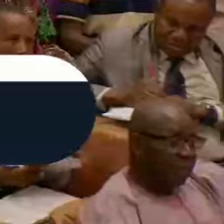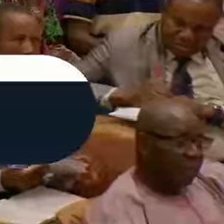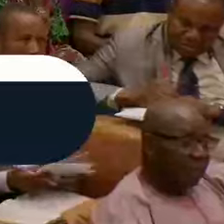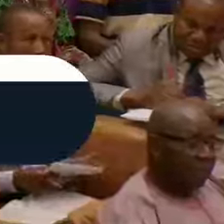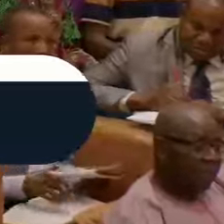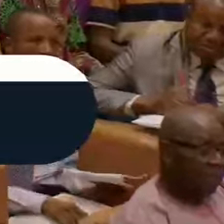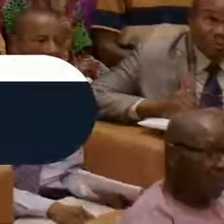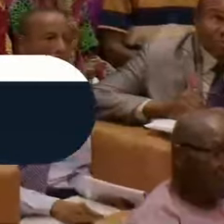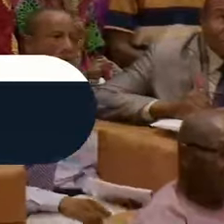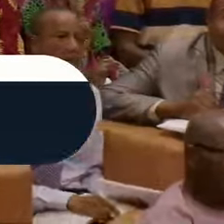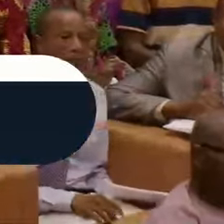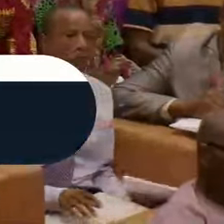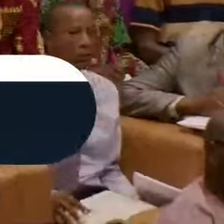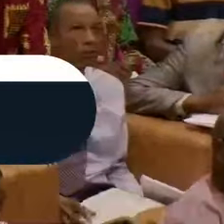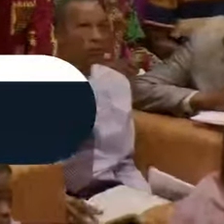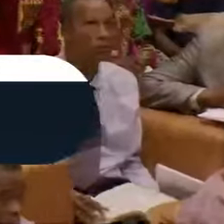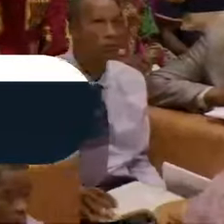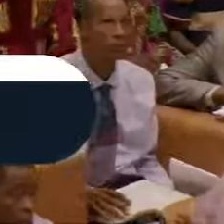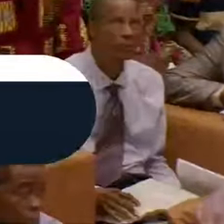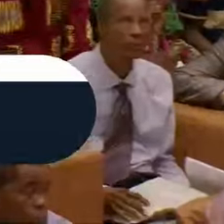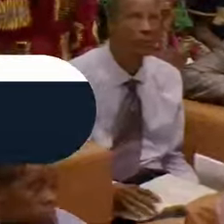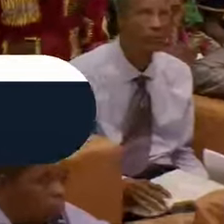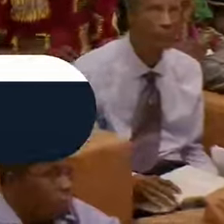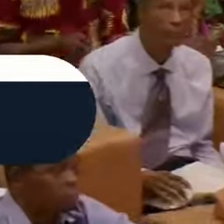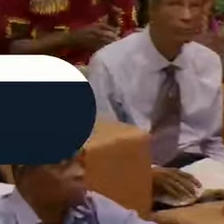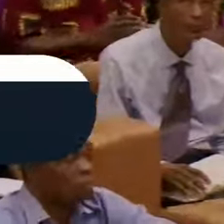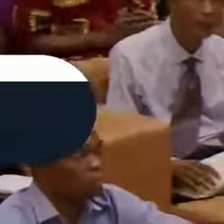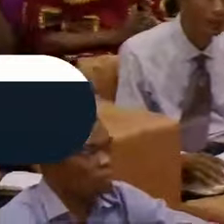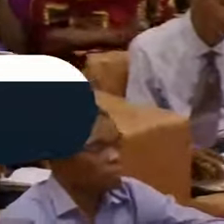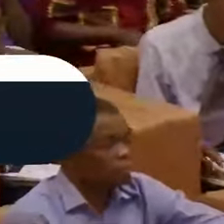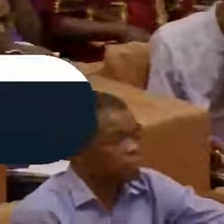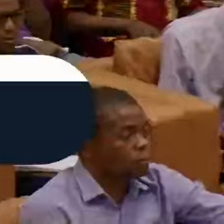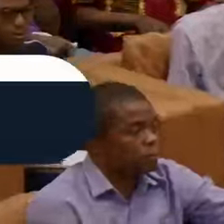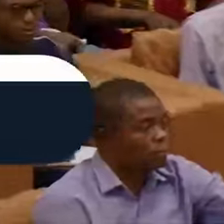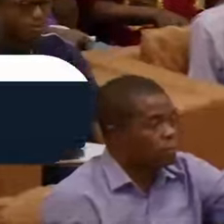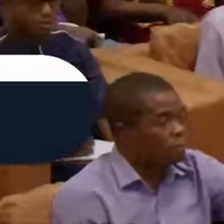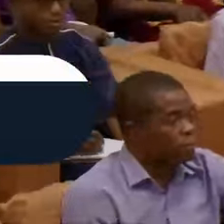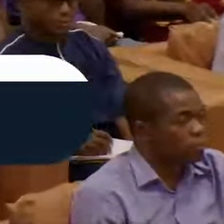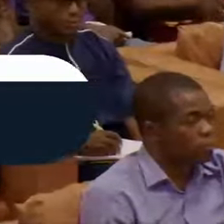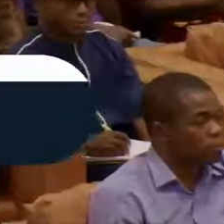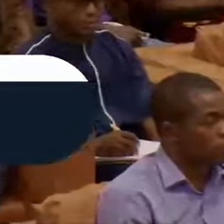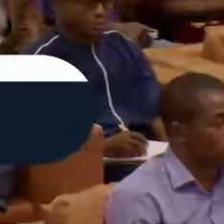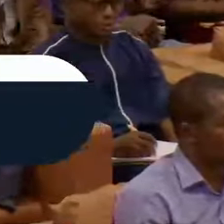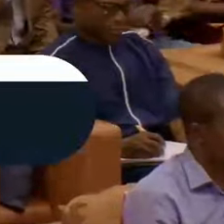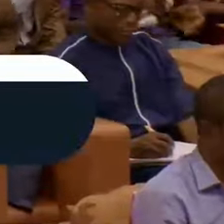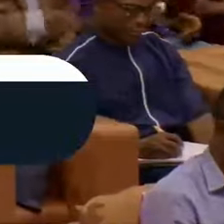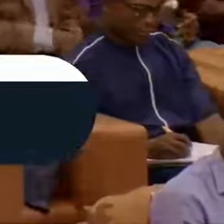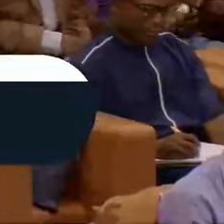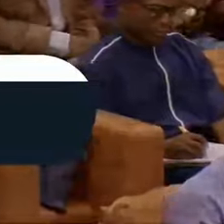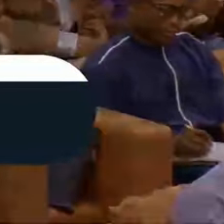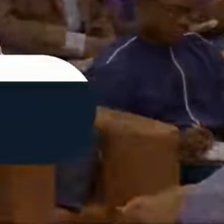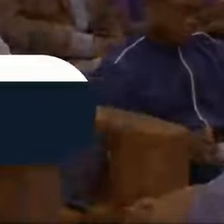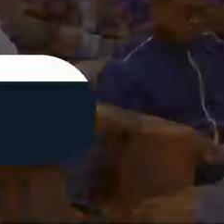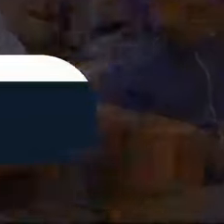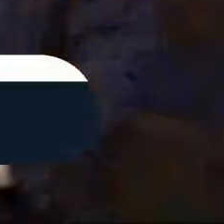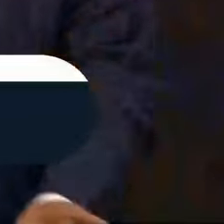Car c'est par la grâce que vous êtes sauvés, par le moyen de la foi. N'est-ce pas important? Vous êtes sauvés par la grâce, par le moyen